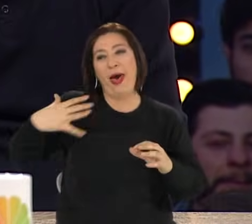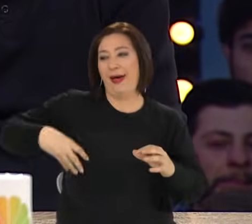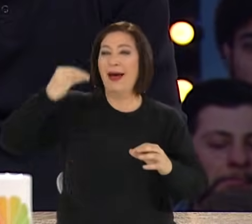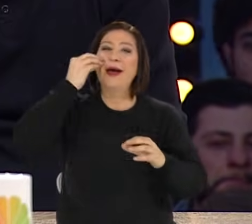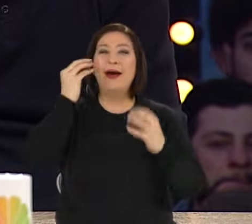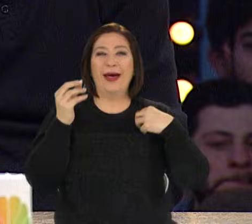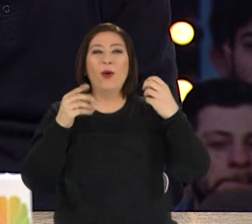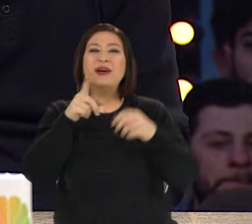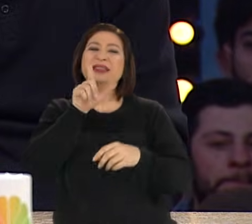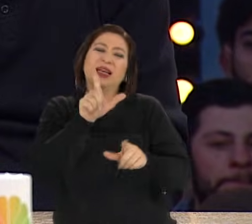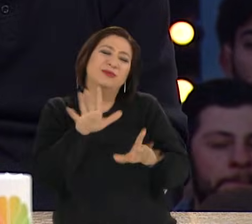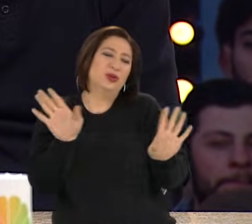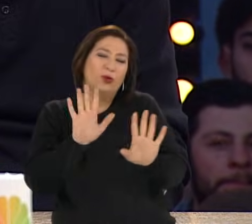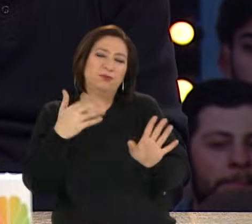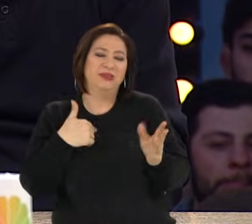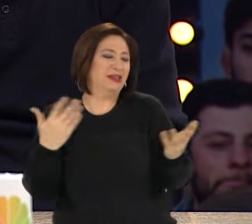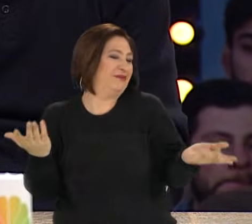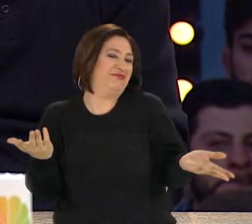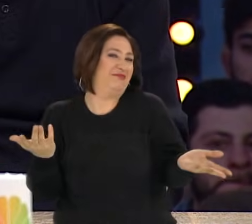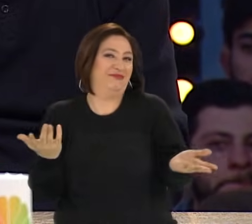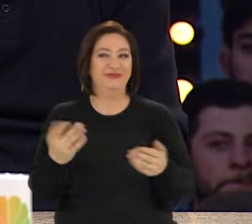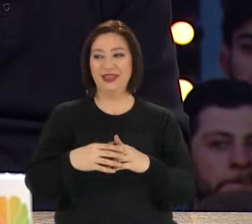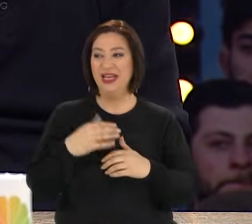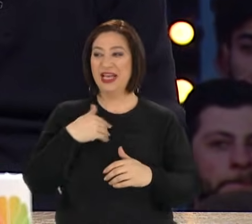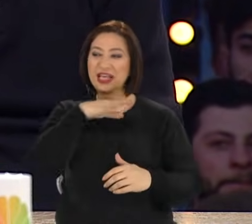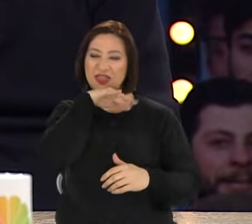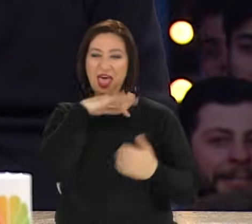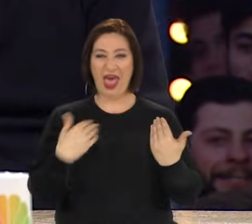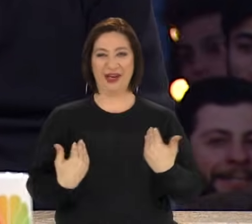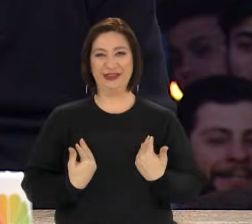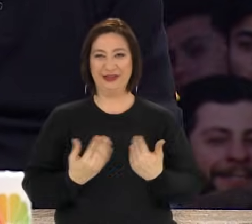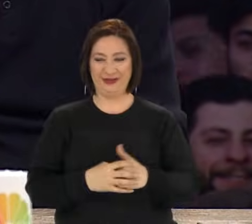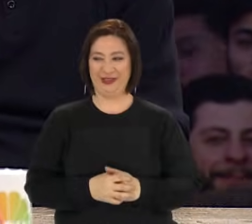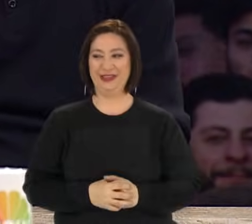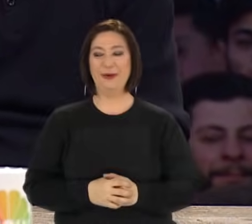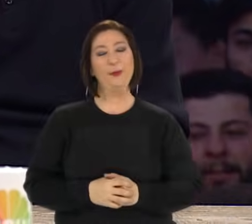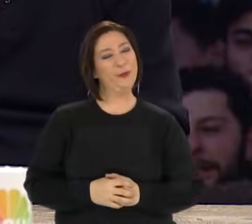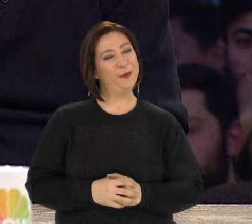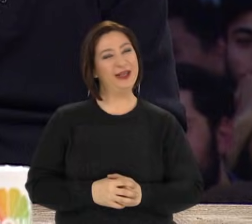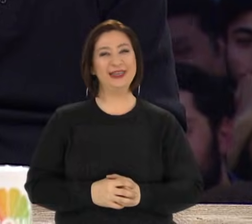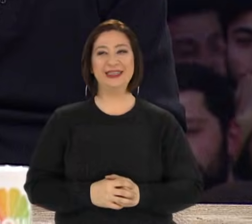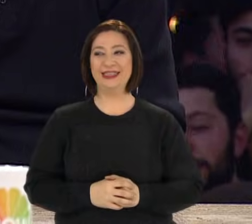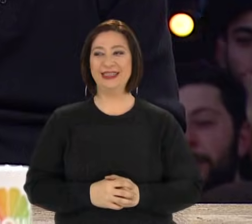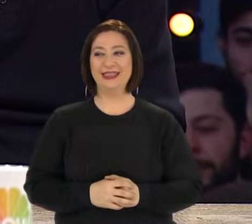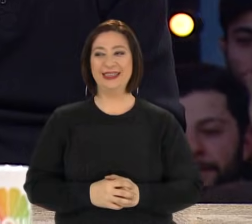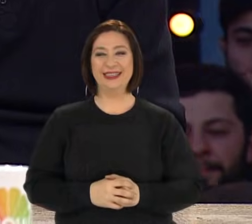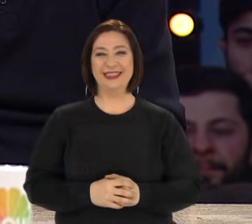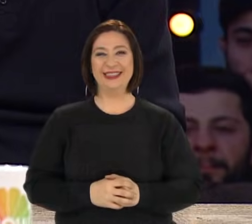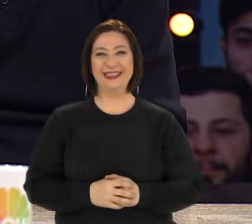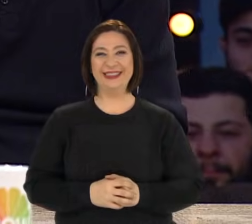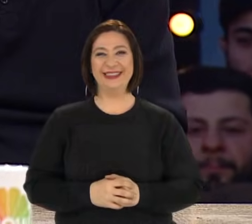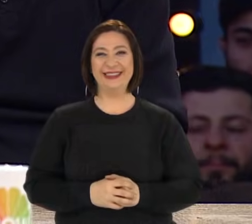falan filan. Ona bizim ihtiyacımız yok. Biz zaten değil mi? İhtiyarız. Aynen. Evet, peki. Da da